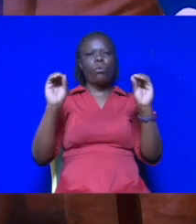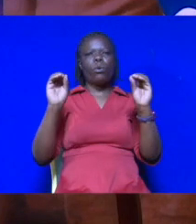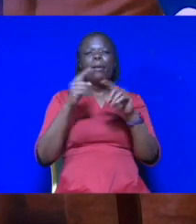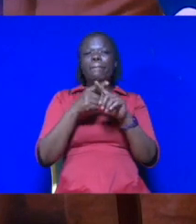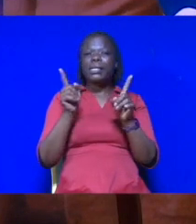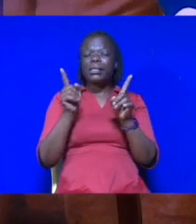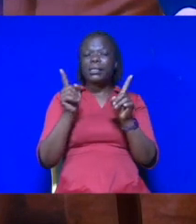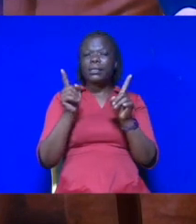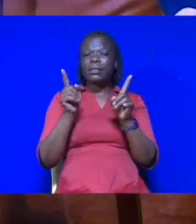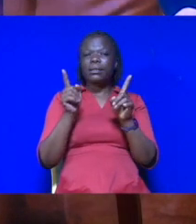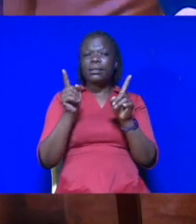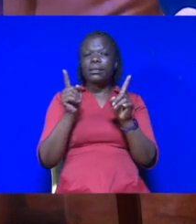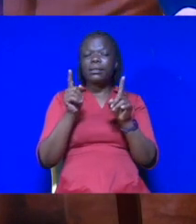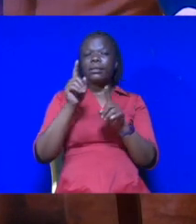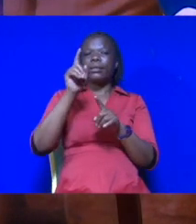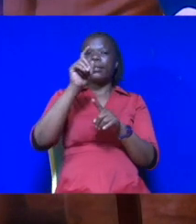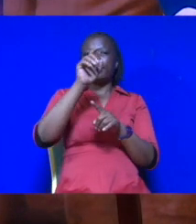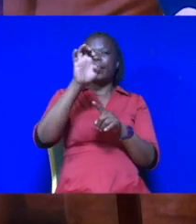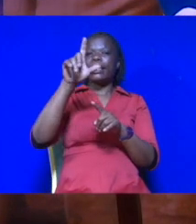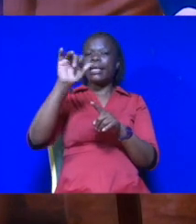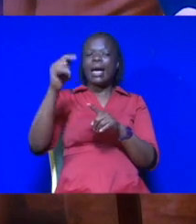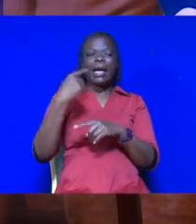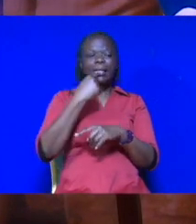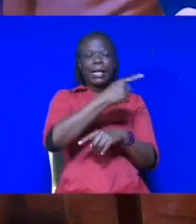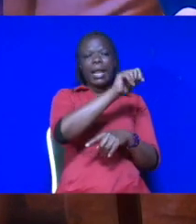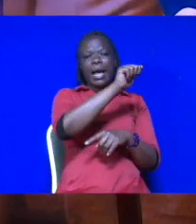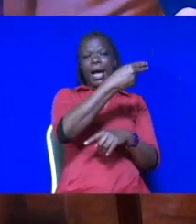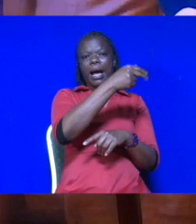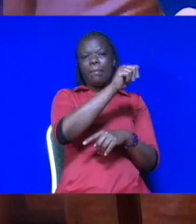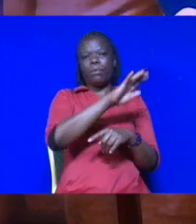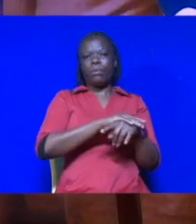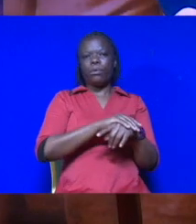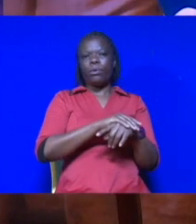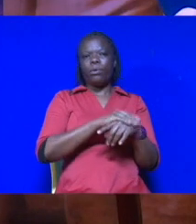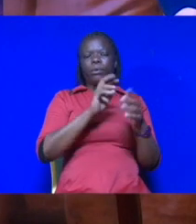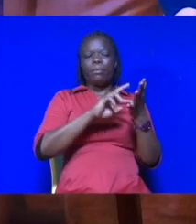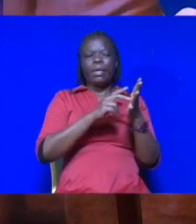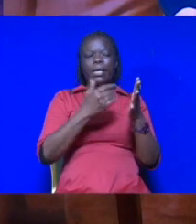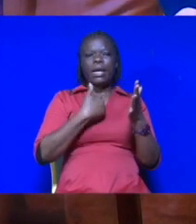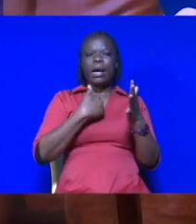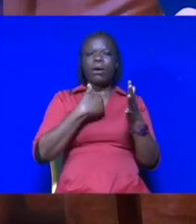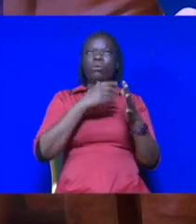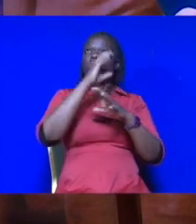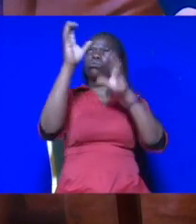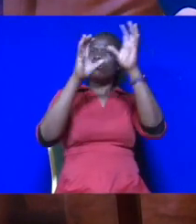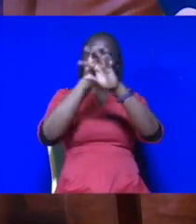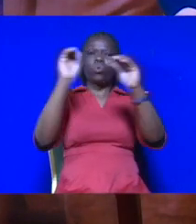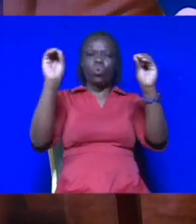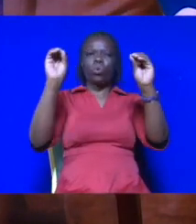Lakini Elia anamwambia Ahabu, anga liko jeupe, hakuna wingu, hakuna dalili ya